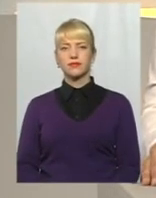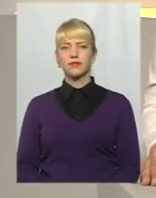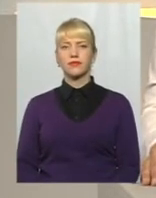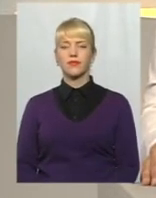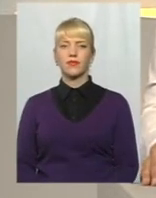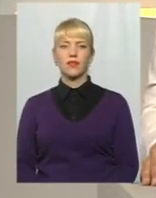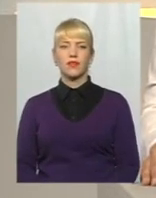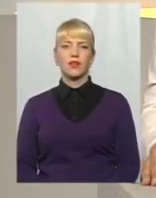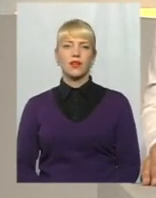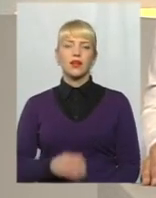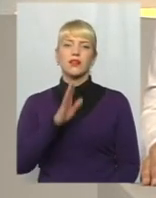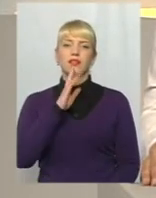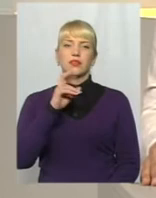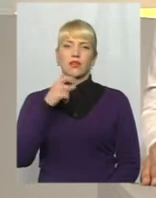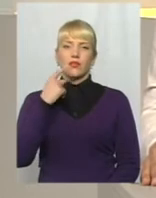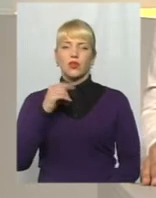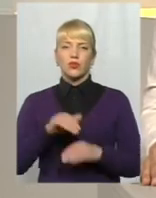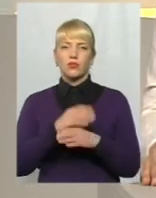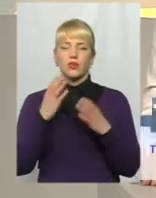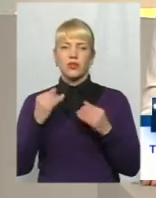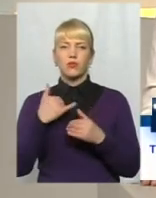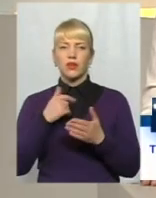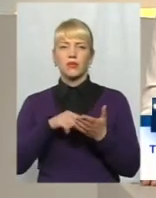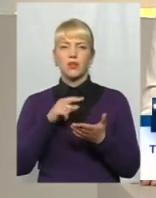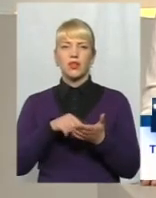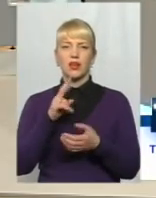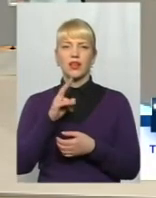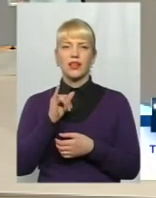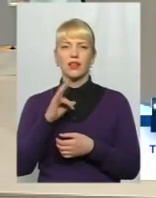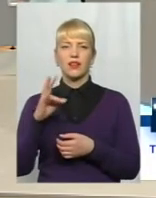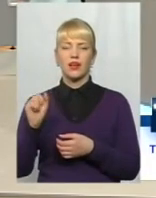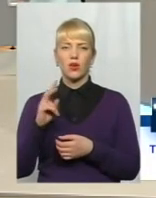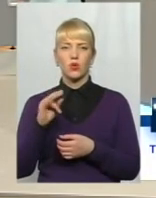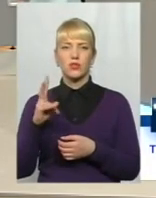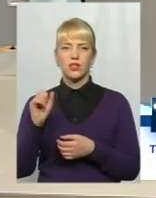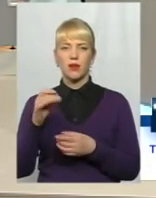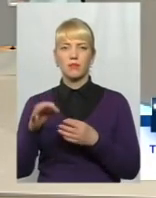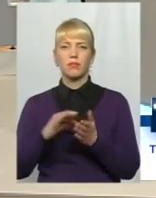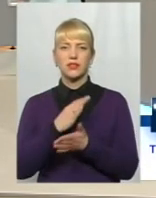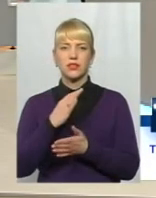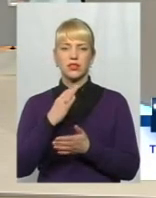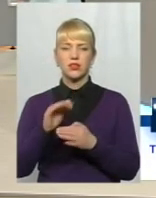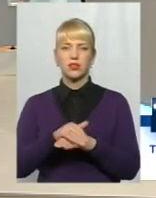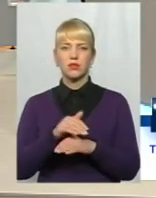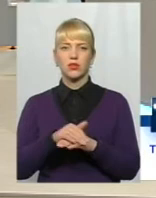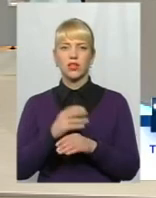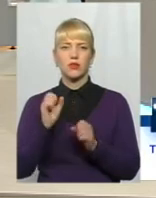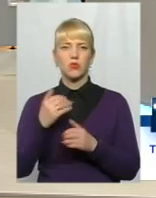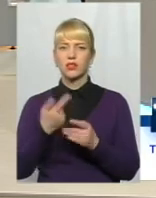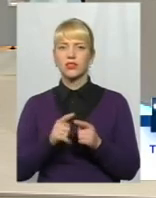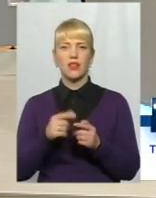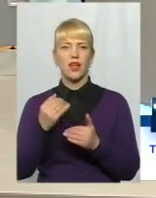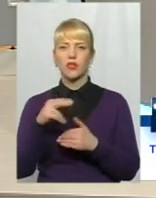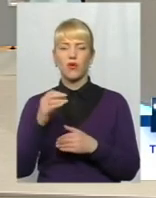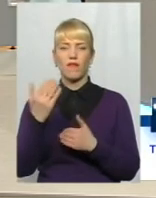дня. Доброго дня. У мене питання до Інни Куцької. Підскажіть, будь ласка, можливо, це не ваше питання,